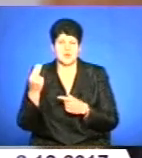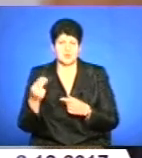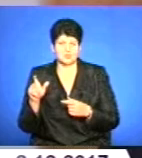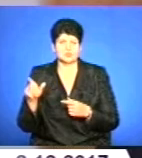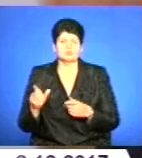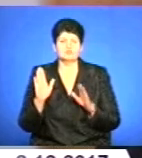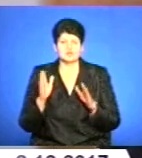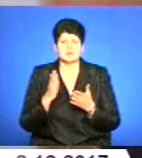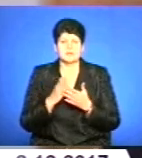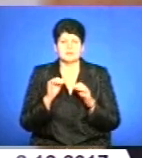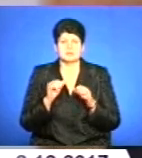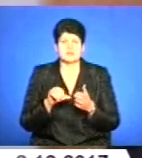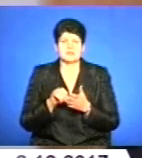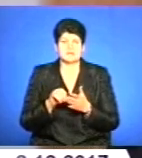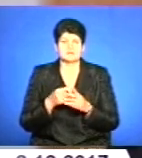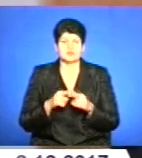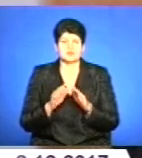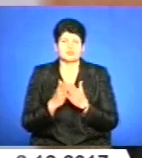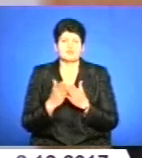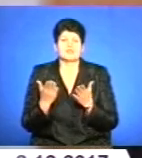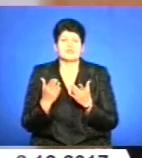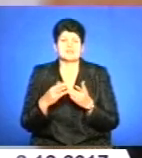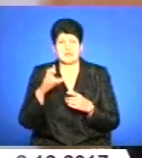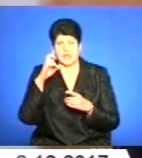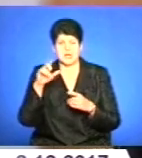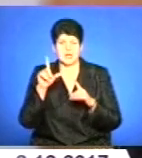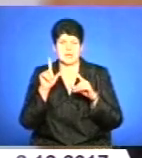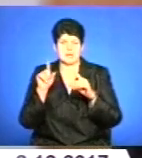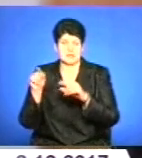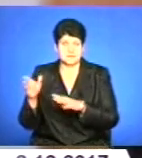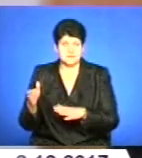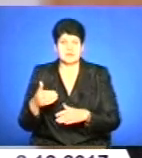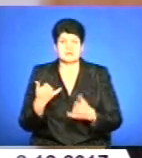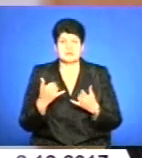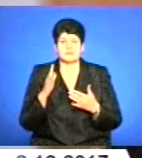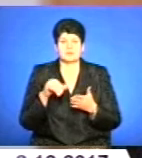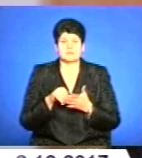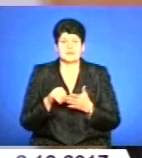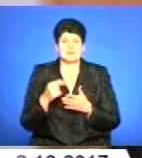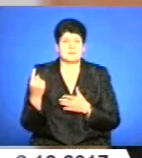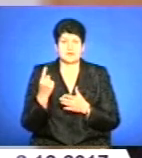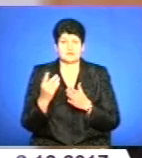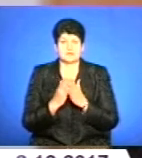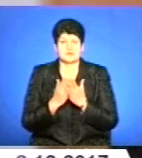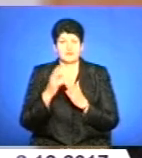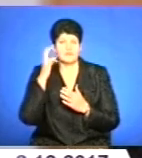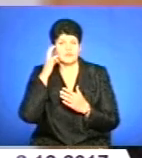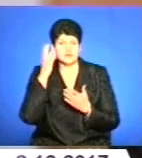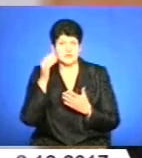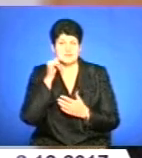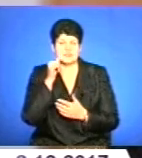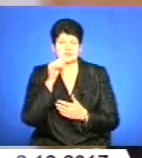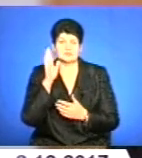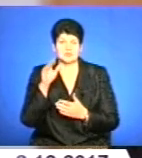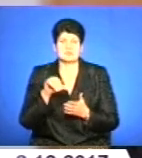можливість представити цю книгу в якійсь країні. Зараз ми будемо представляти перший екземпляр книги в Києві, тобто завтра ми